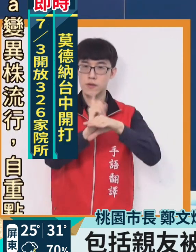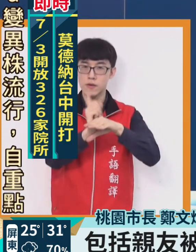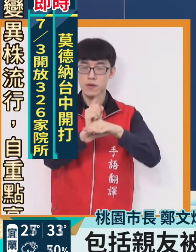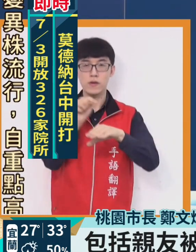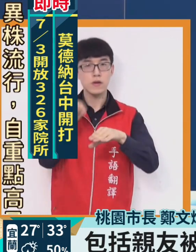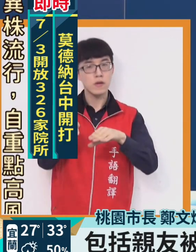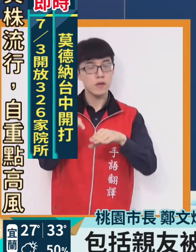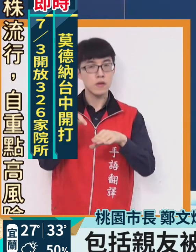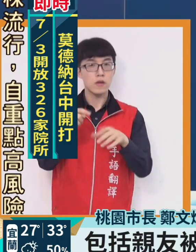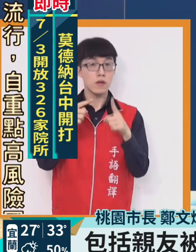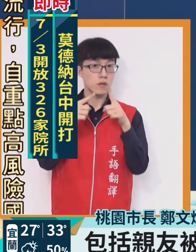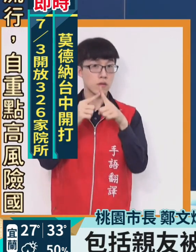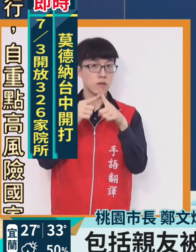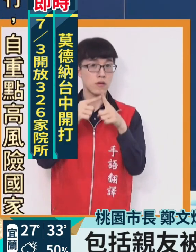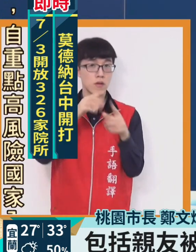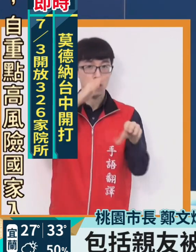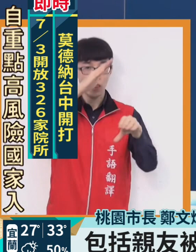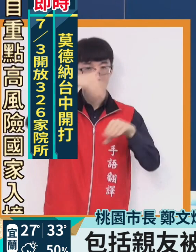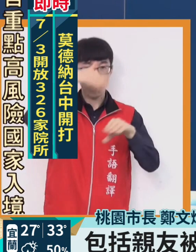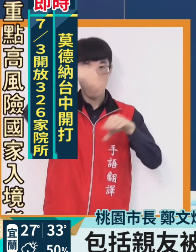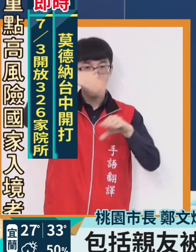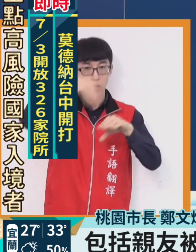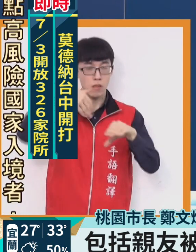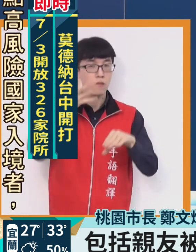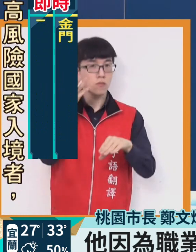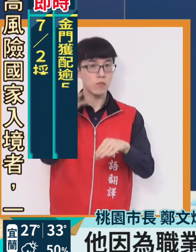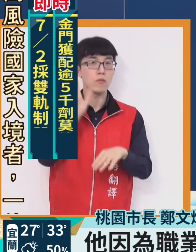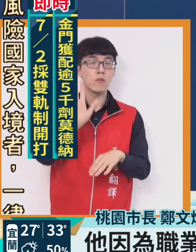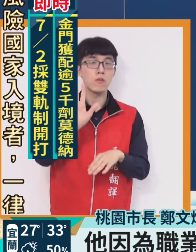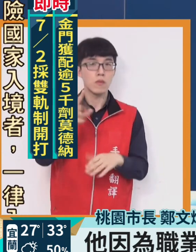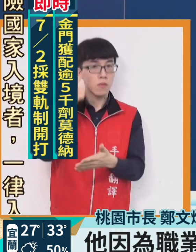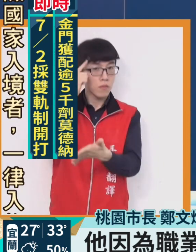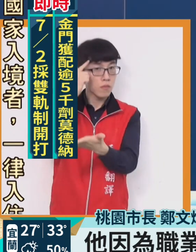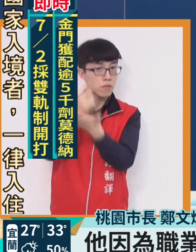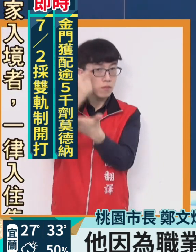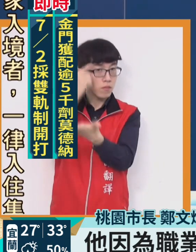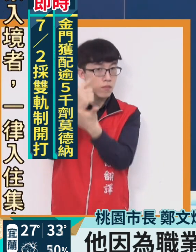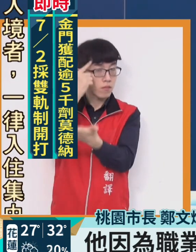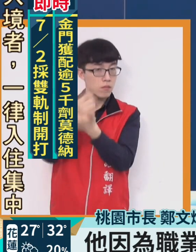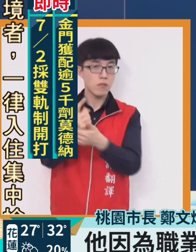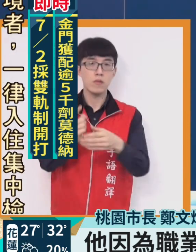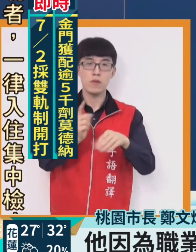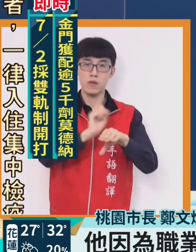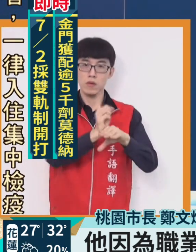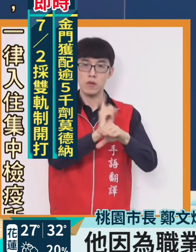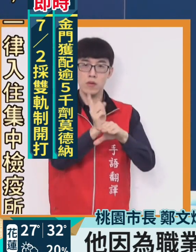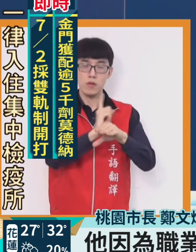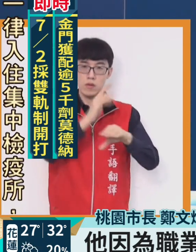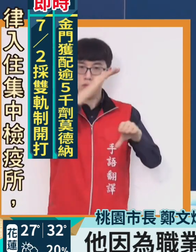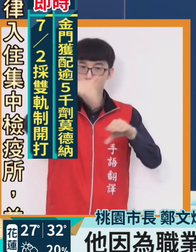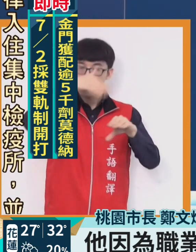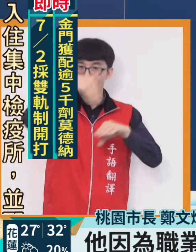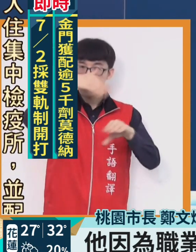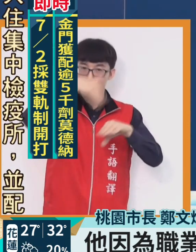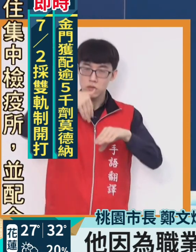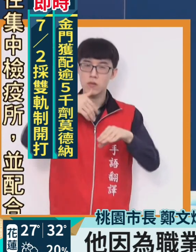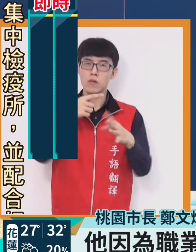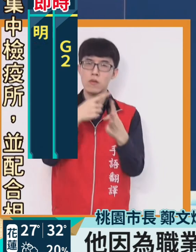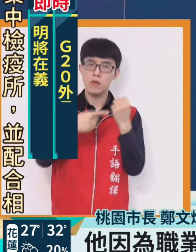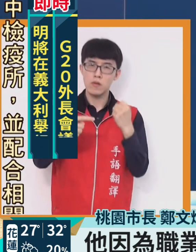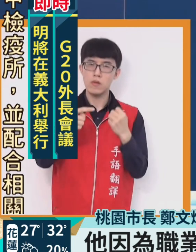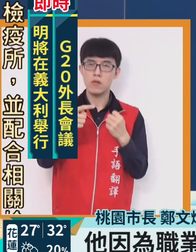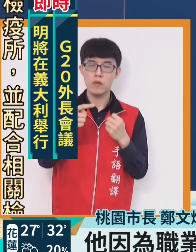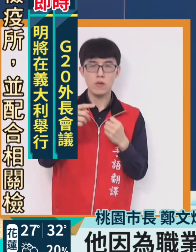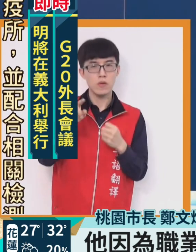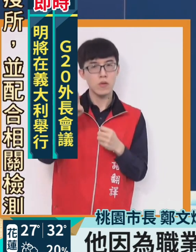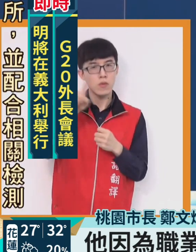染。那14590是其中的一位。那他因为职业比较特别，那交往